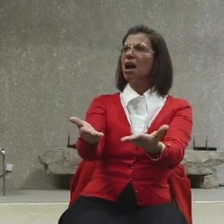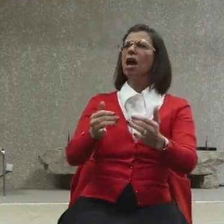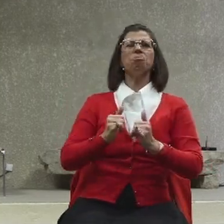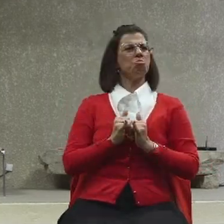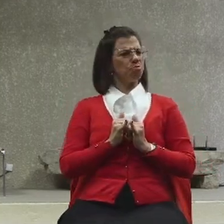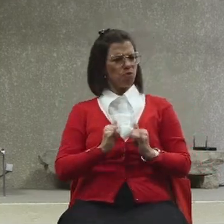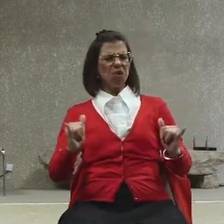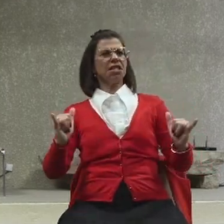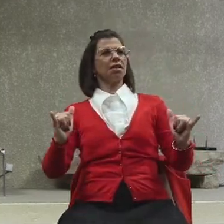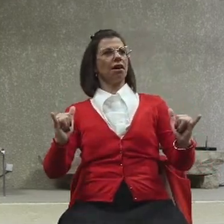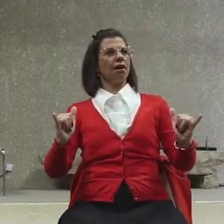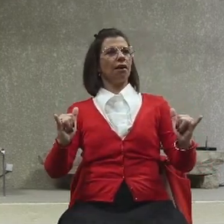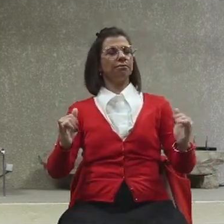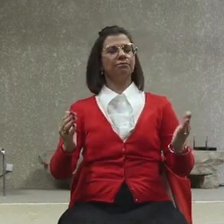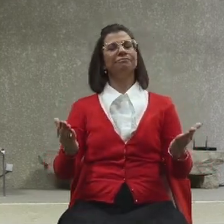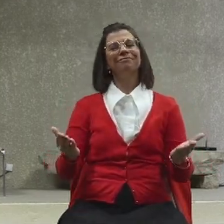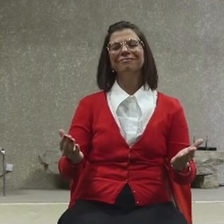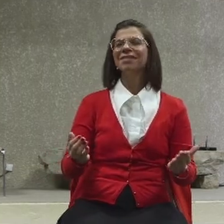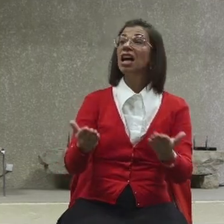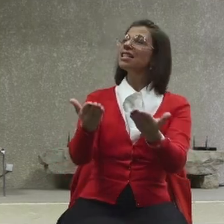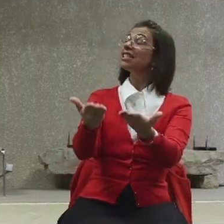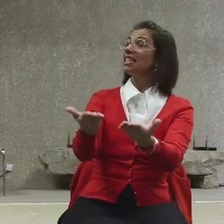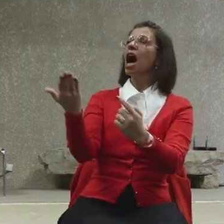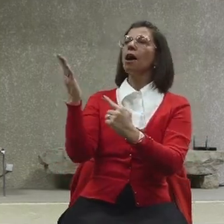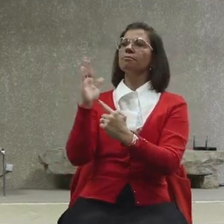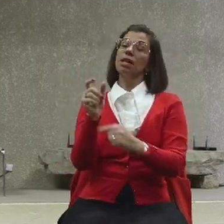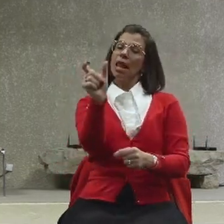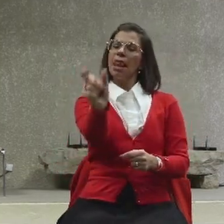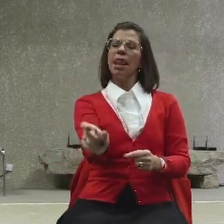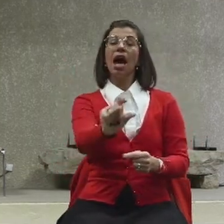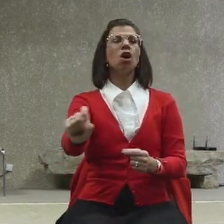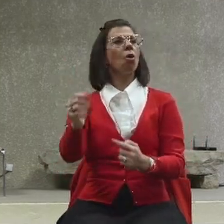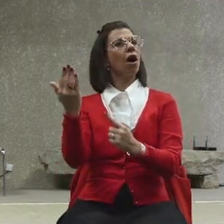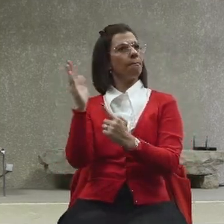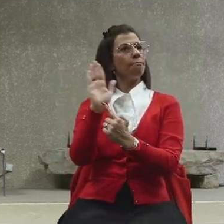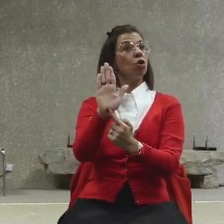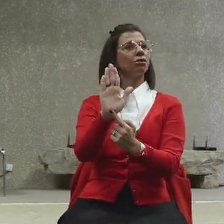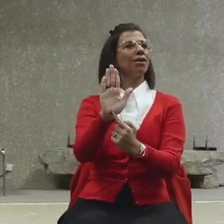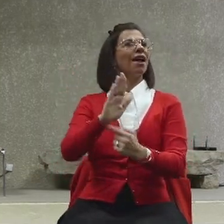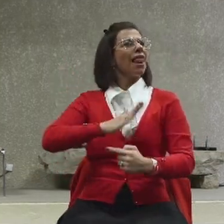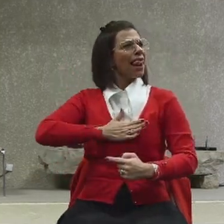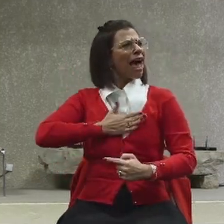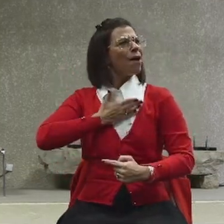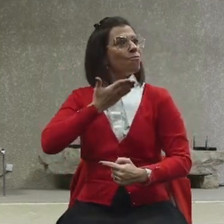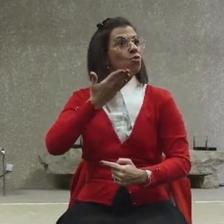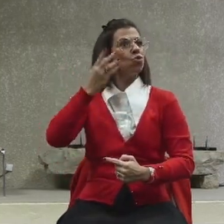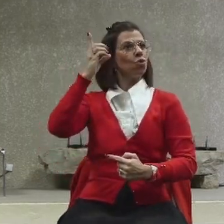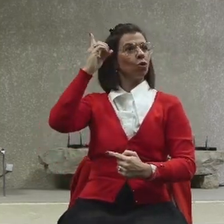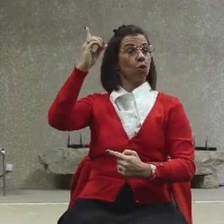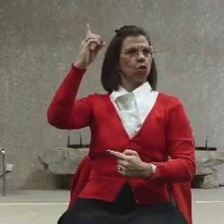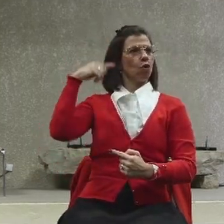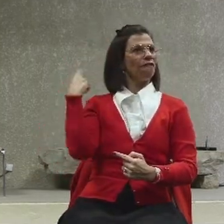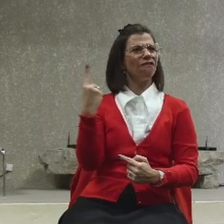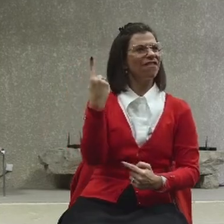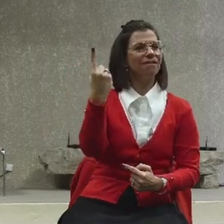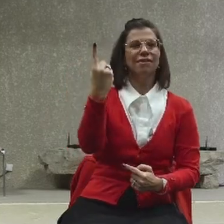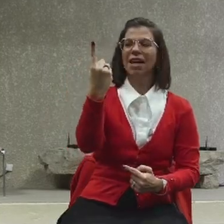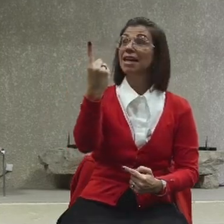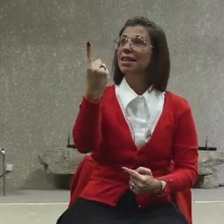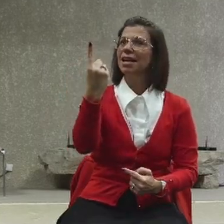L'ennemi, la tête du serpent a été écrasée à la croix du Calvaire, et comme quoi l'œuvre